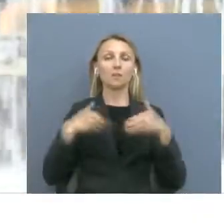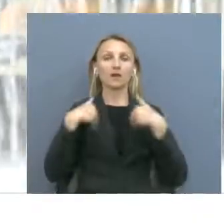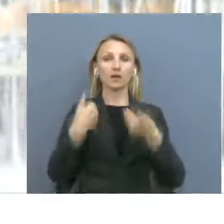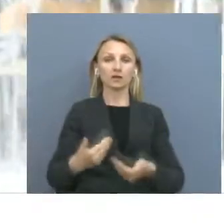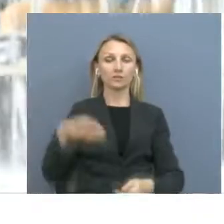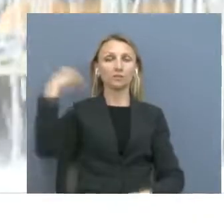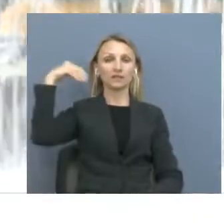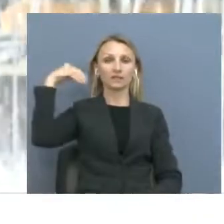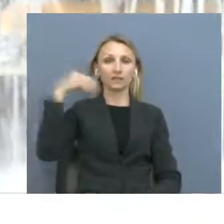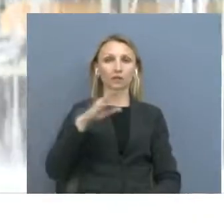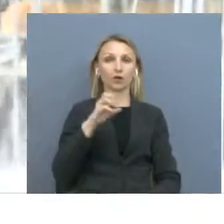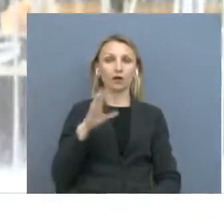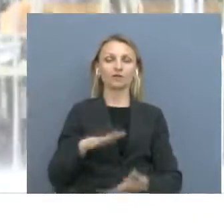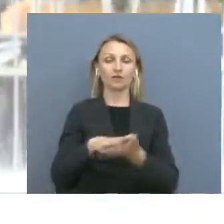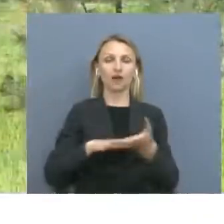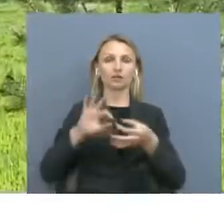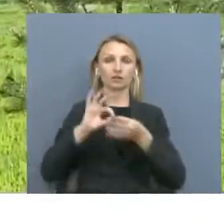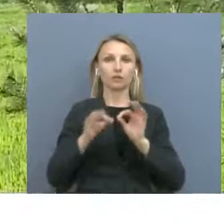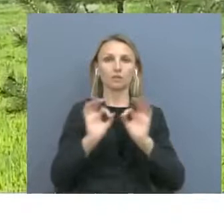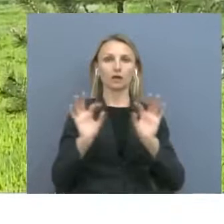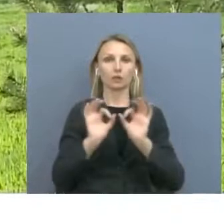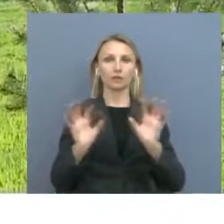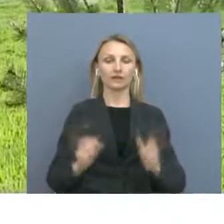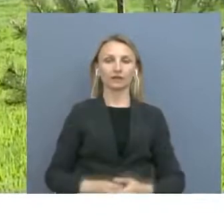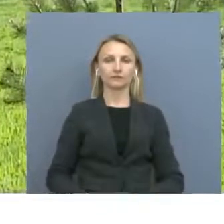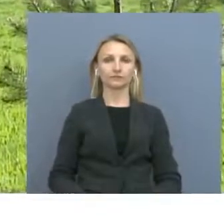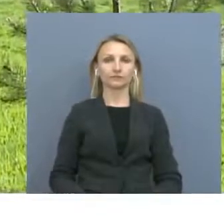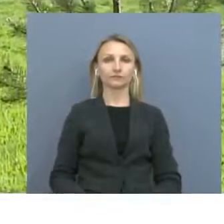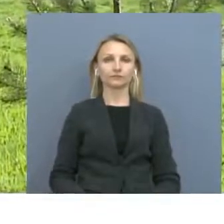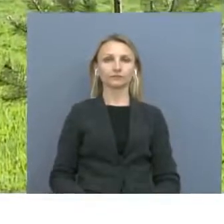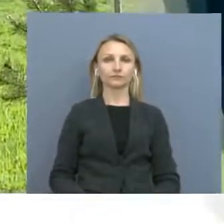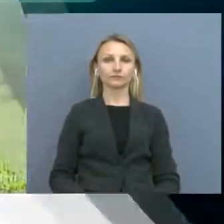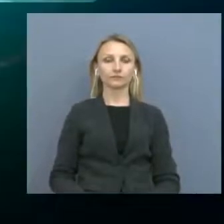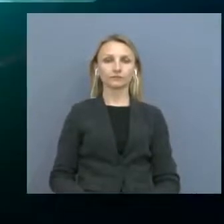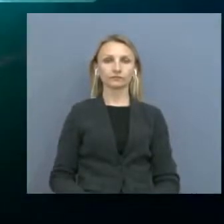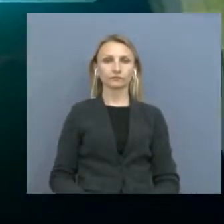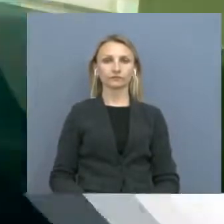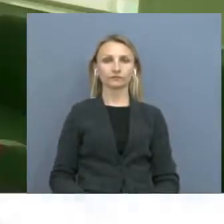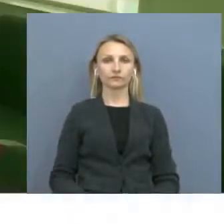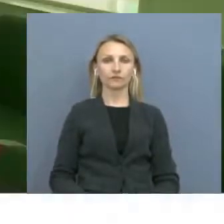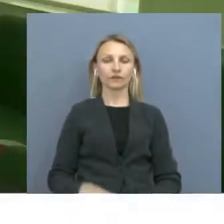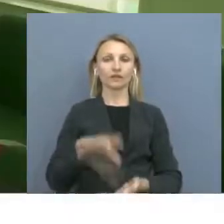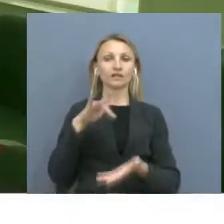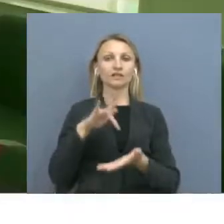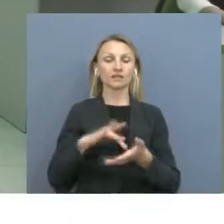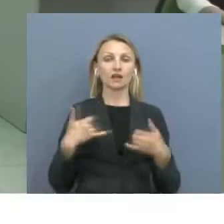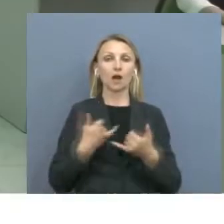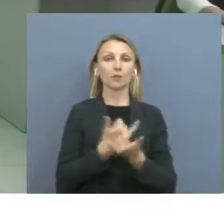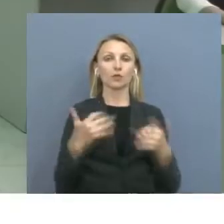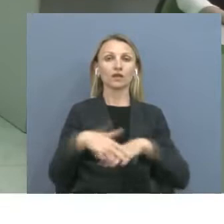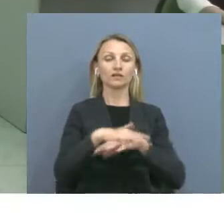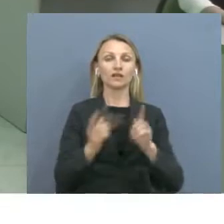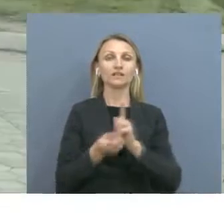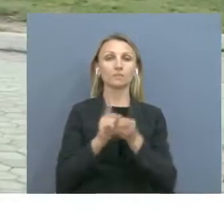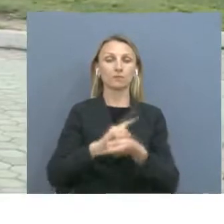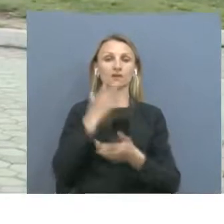страны Касым-Жомарт Токаев. Об этом подробнее уже через несколько секунд расскажу вам я, Сания Кубжасарова. Центры обслуживания населения изменят